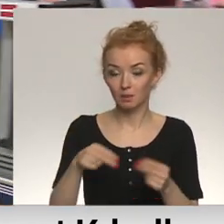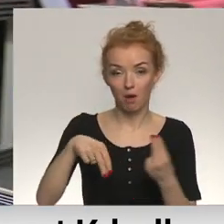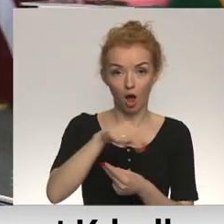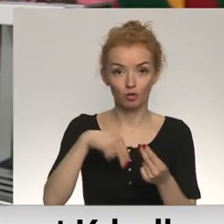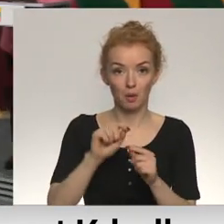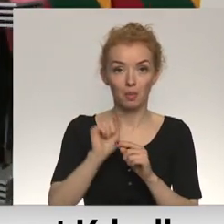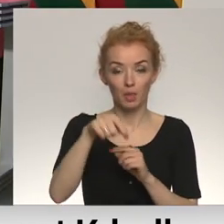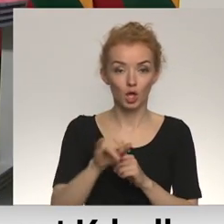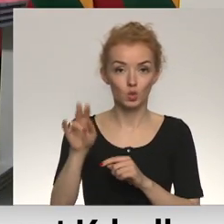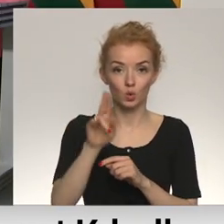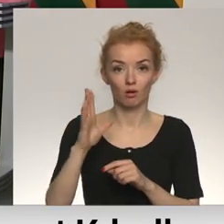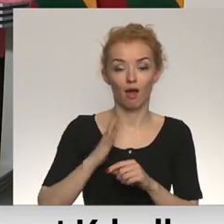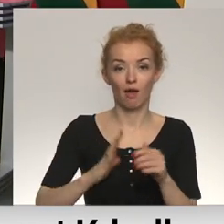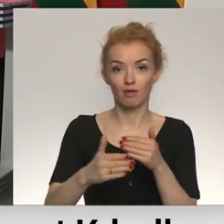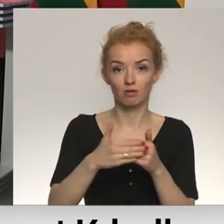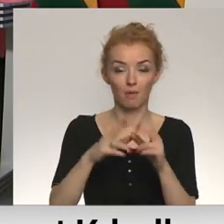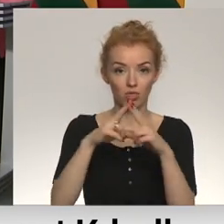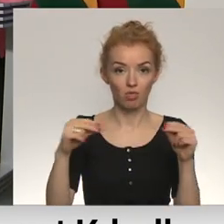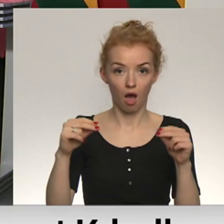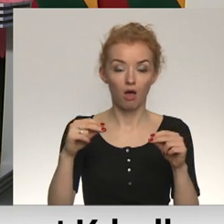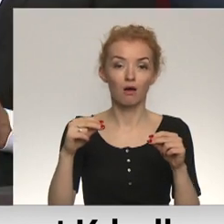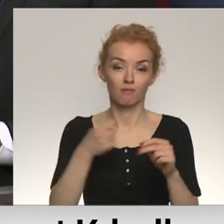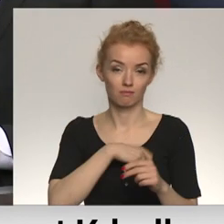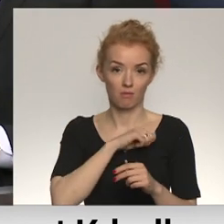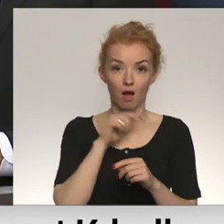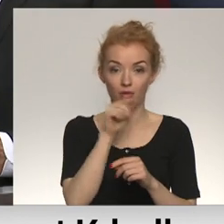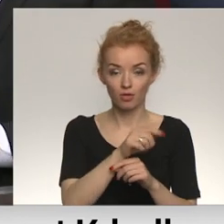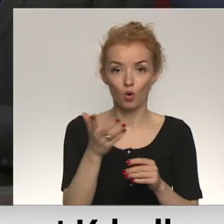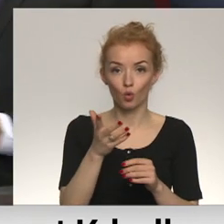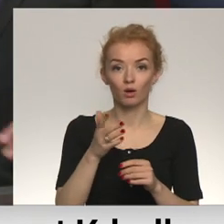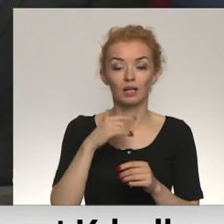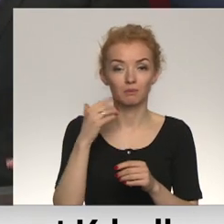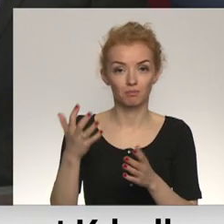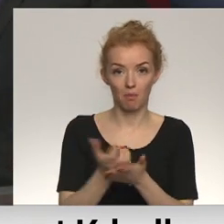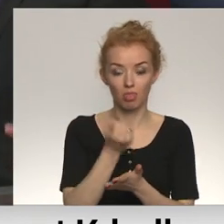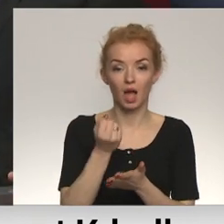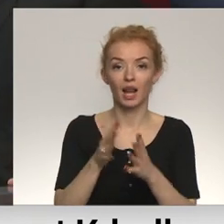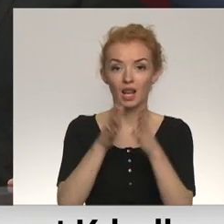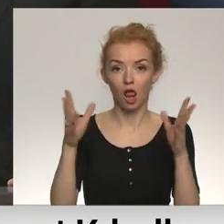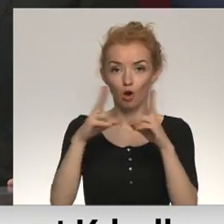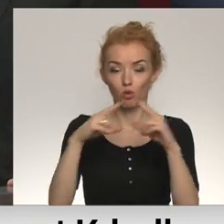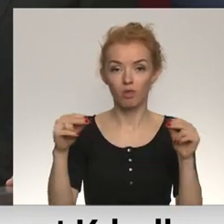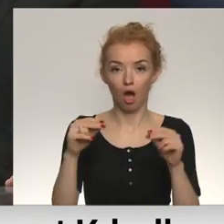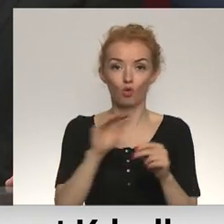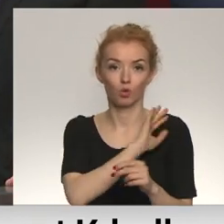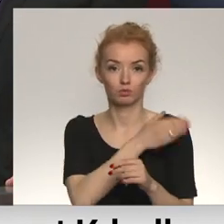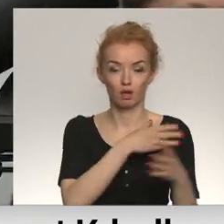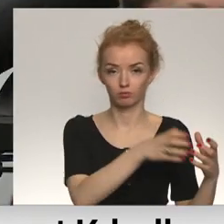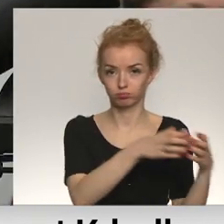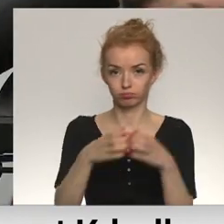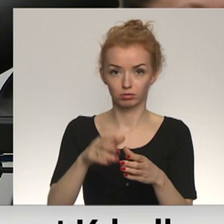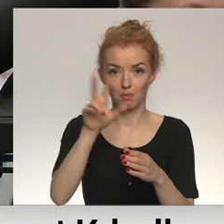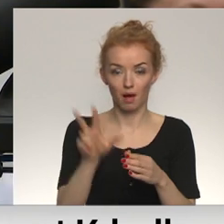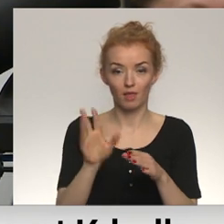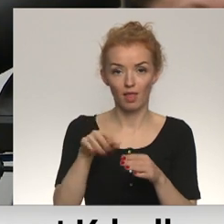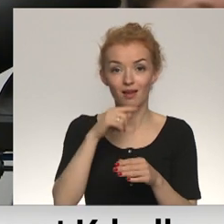jūnijā gaidāmajā NATO samitā Madridē, kurā Baltijas valstis vēlas panākt lielāku NATO spēku izvietošanu Baltijā, lai